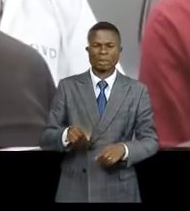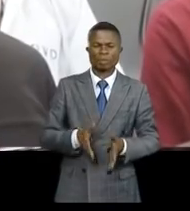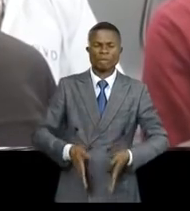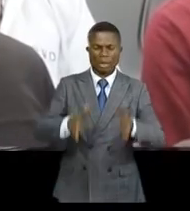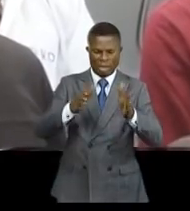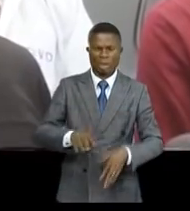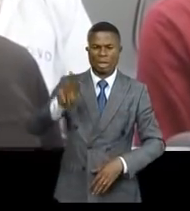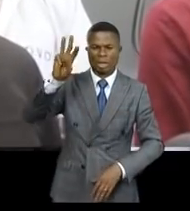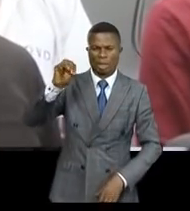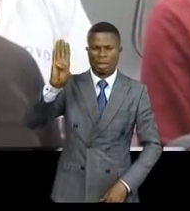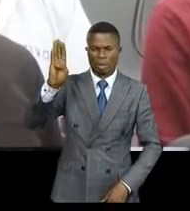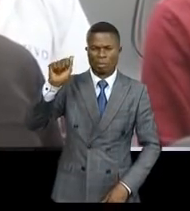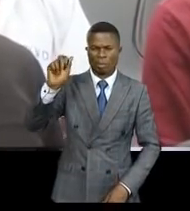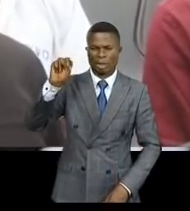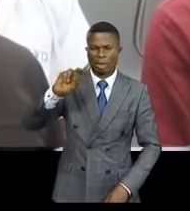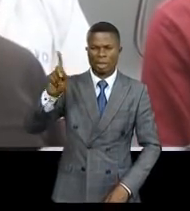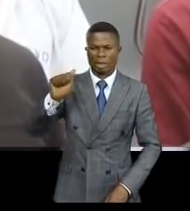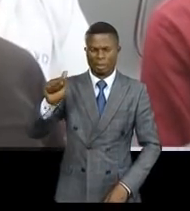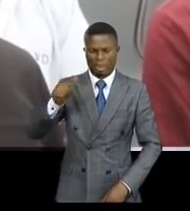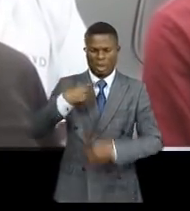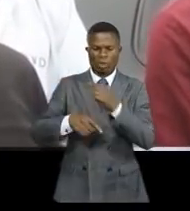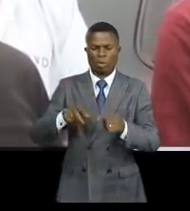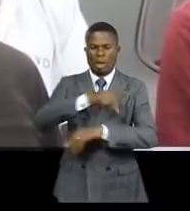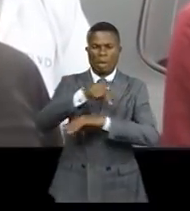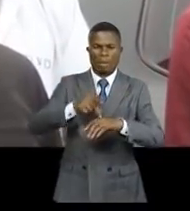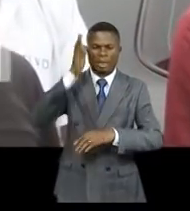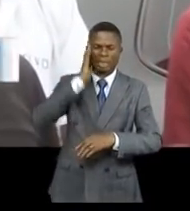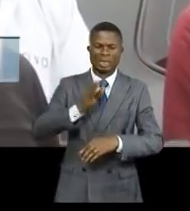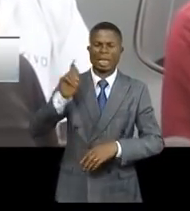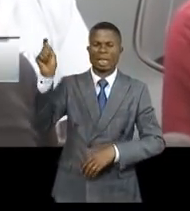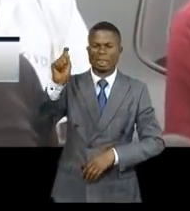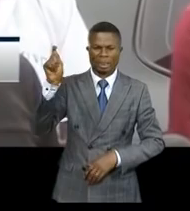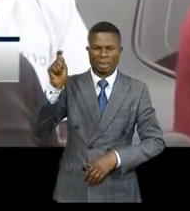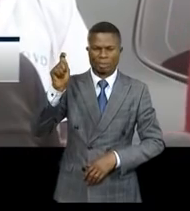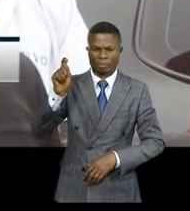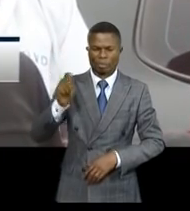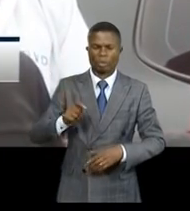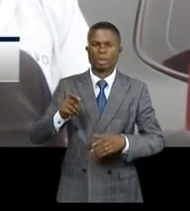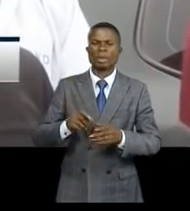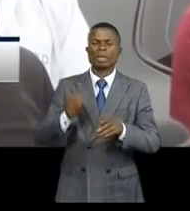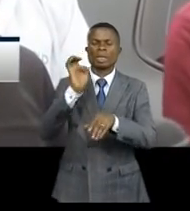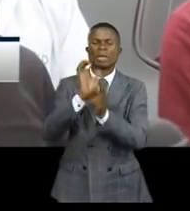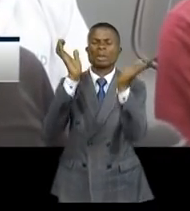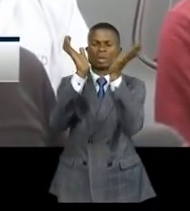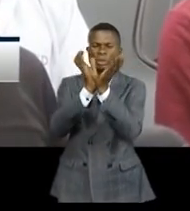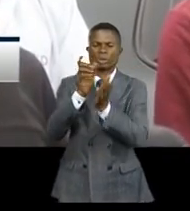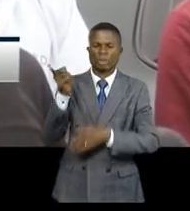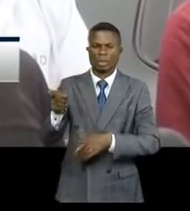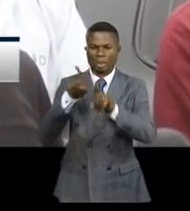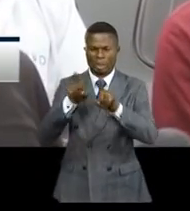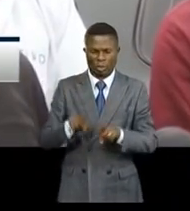Mbanzangungu, les travaux qui partent de la paroisse Saint-Thérèse, en passant par l'avenue Foyer, le stade Kitemoko,